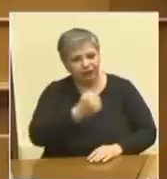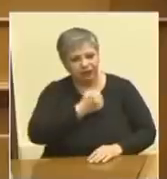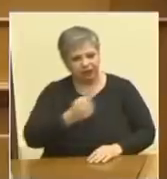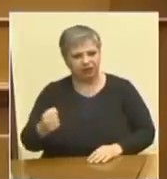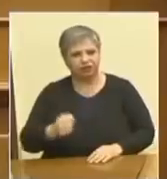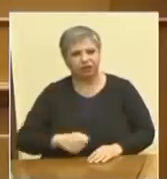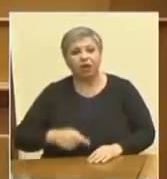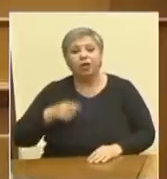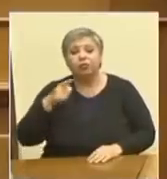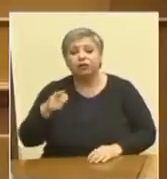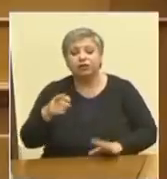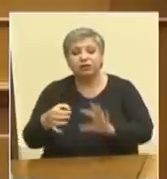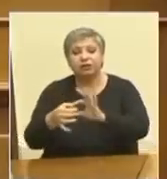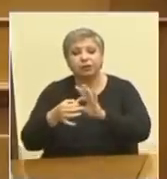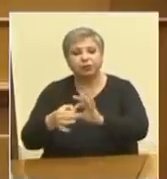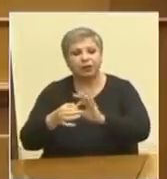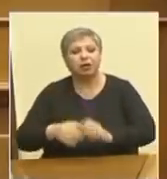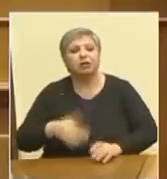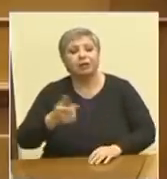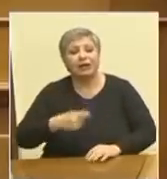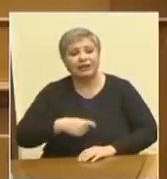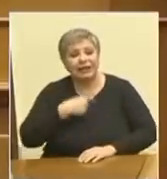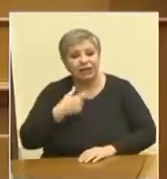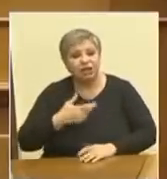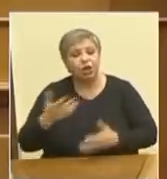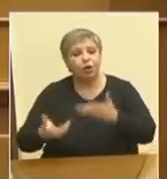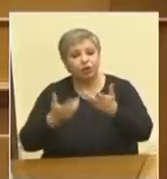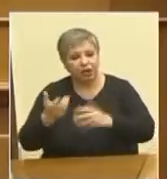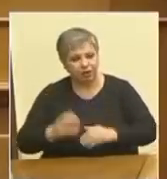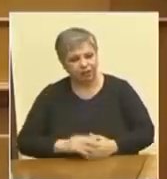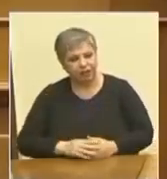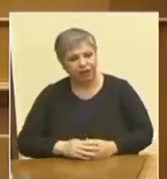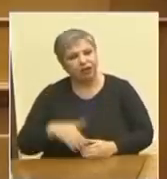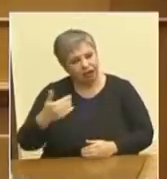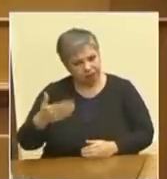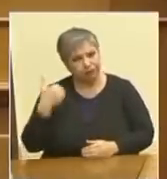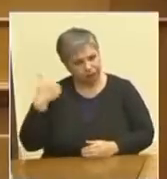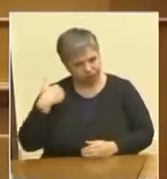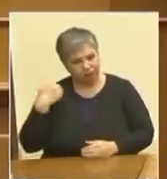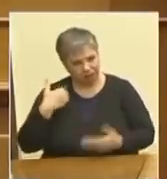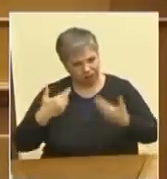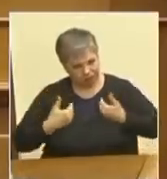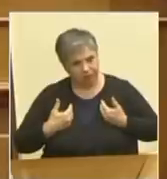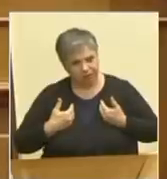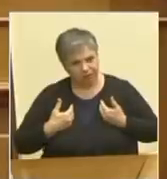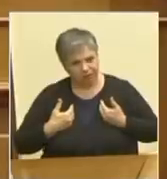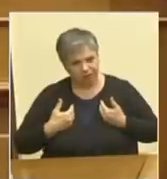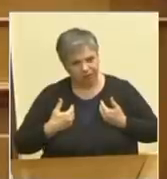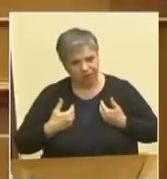την οποία εσείς συγκυβερνάτε, με τον κύριο Καμένο, και θα ζητήσετε αρέστα από εμάς? Προσέξτε λοιπόν, κύριε